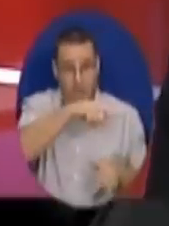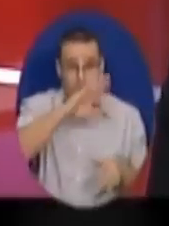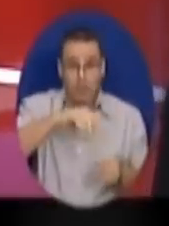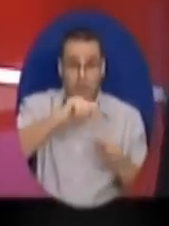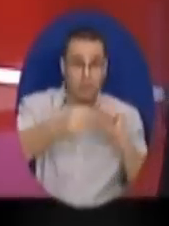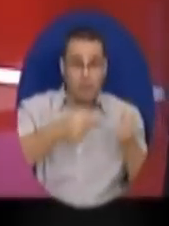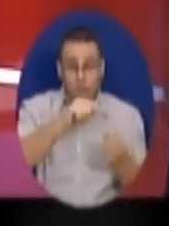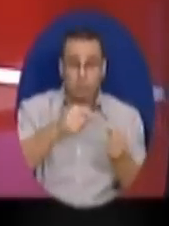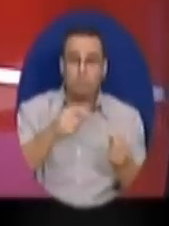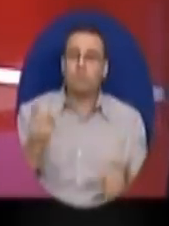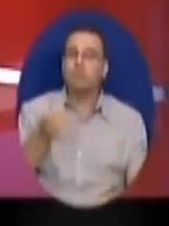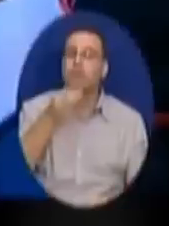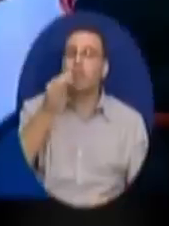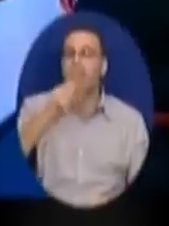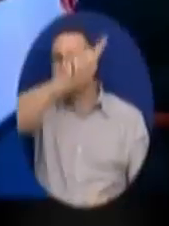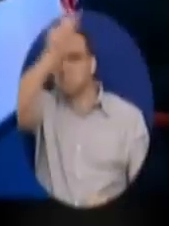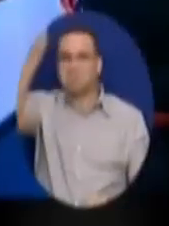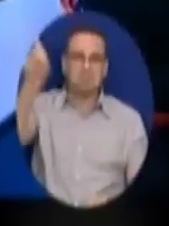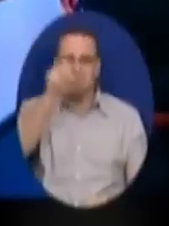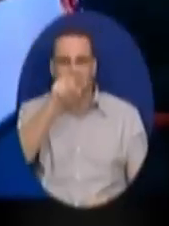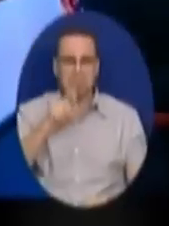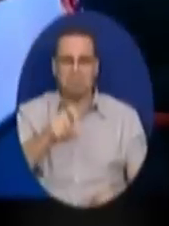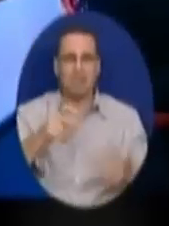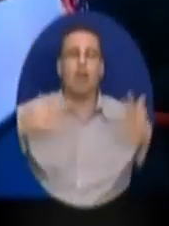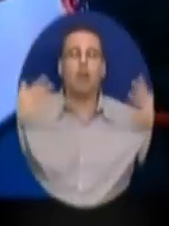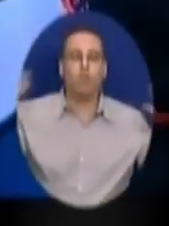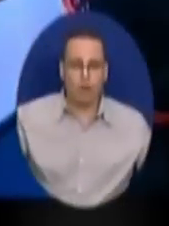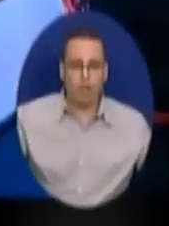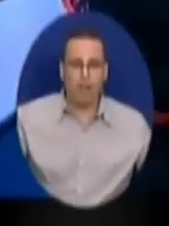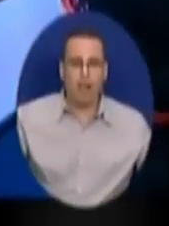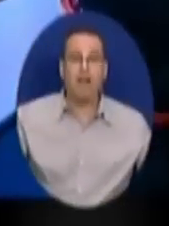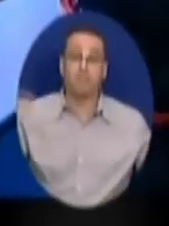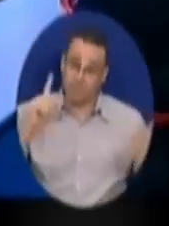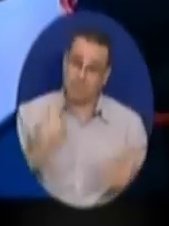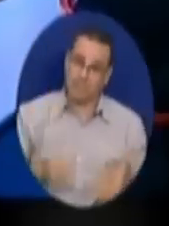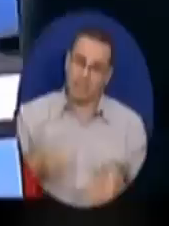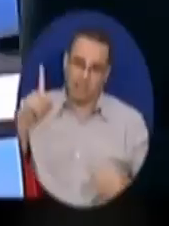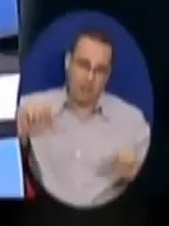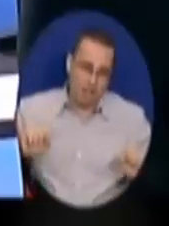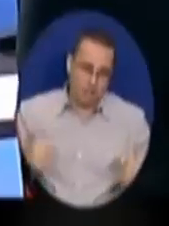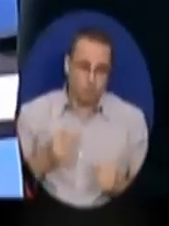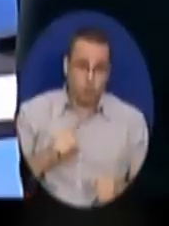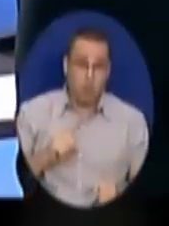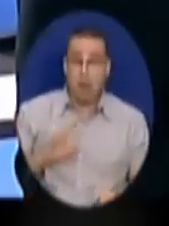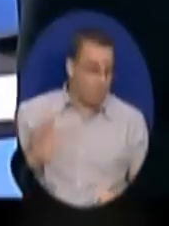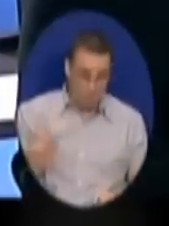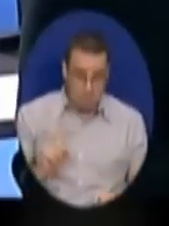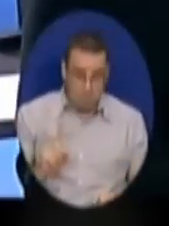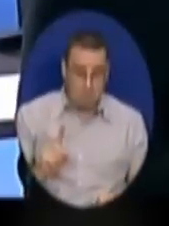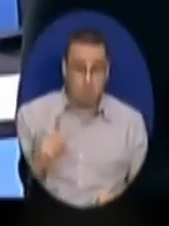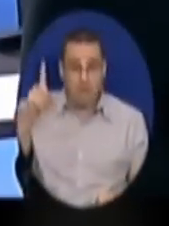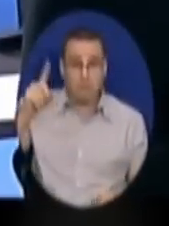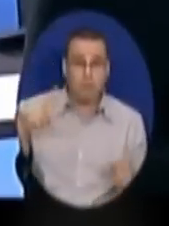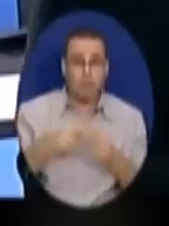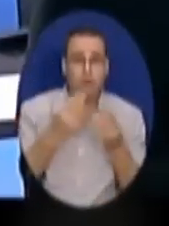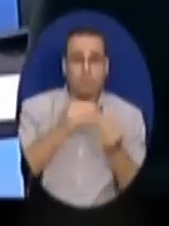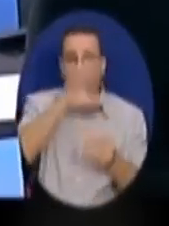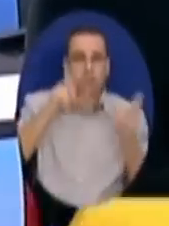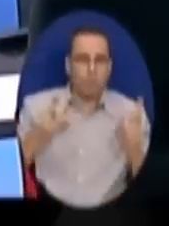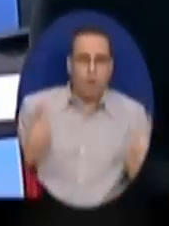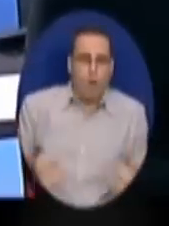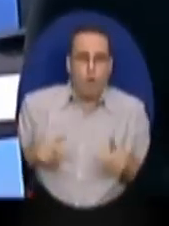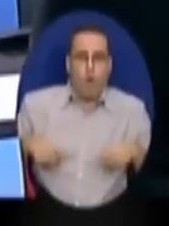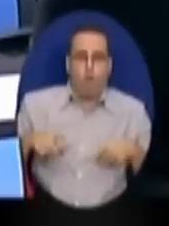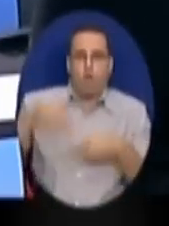מחלוקת שאלה מאוד גדולה וצריך לעשות הכל כדי שזה לא יקרה כי אז צרפת תהפוך למקום שהרבה מאוד אנשים לא יוכלו